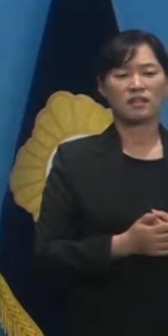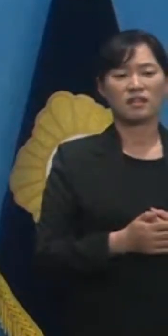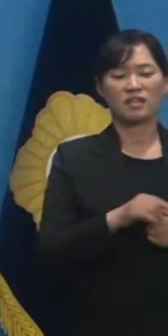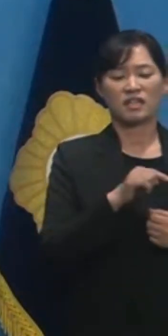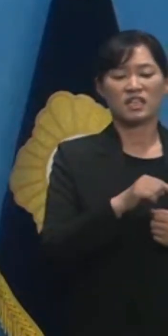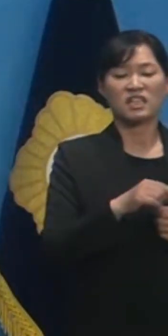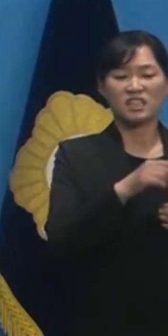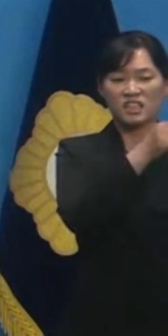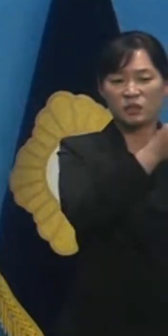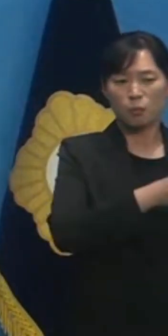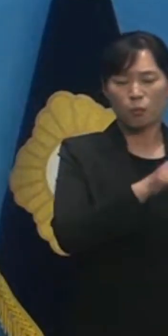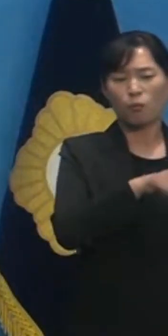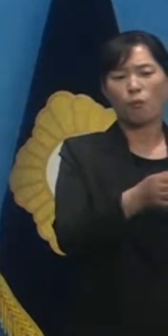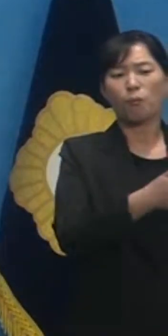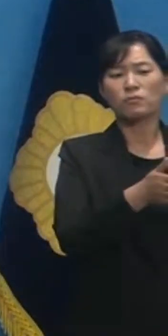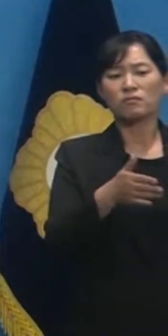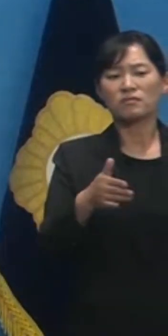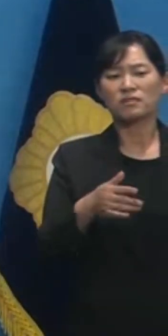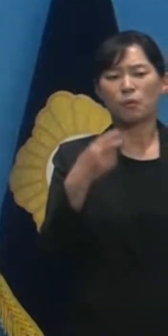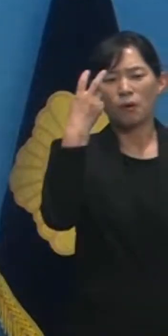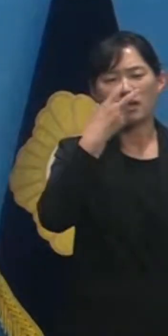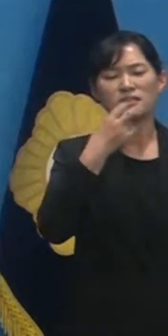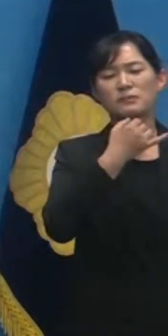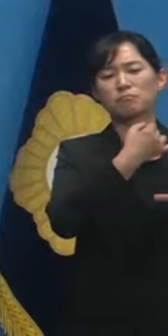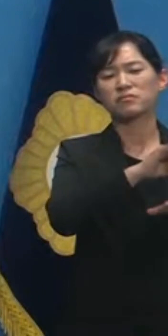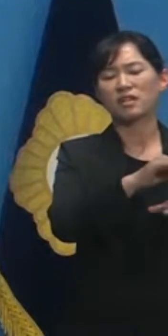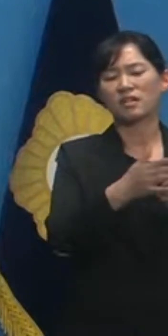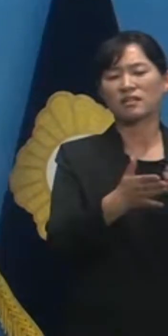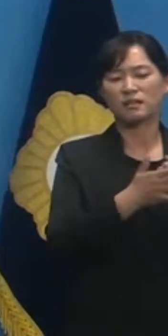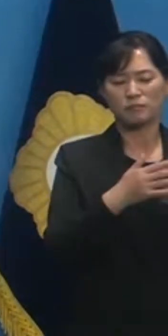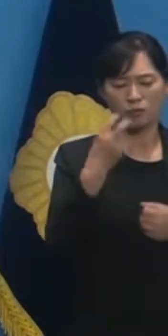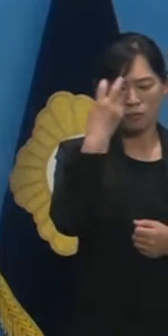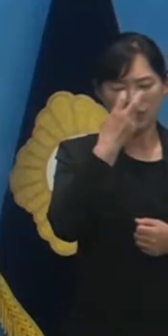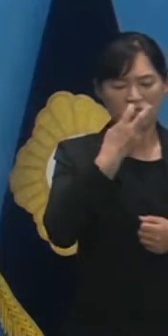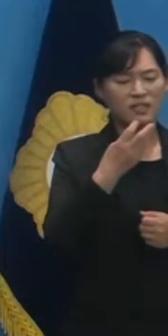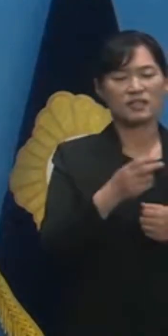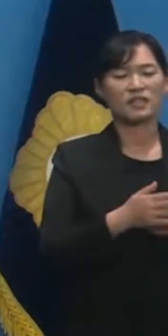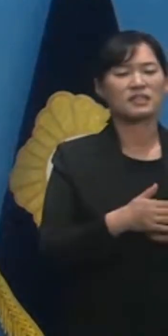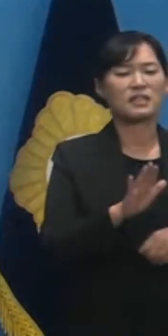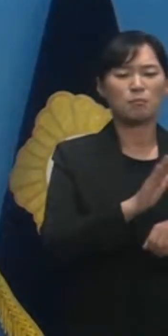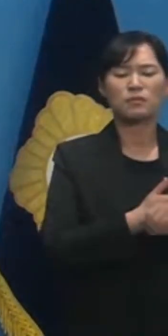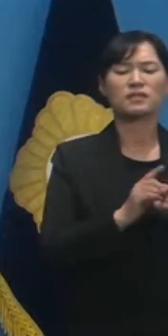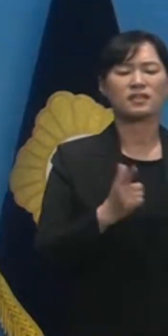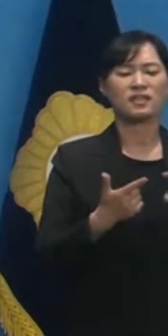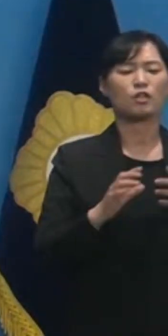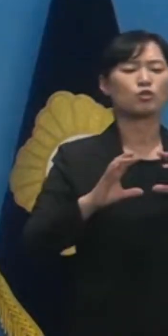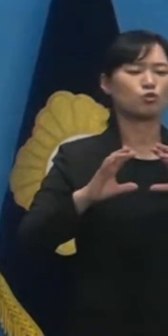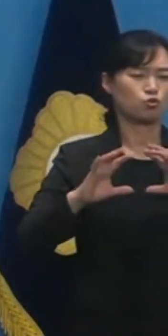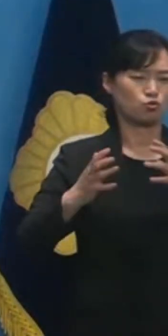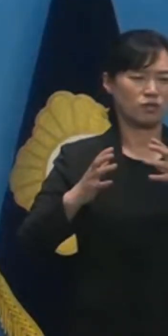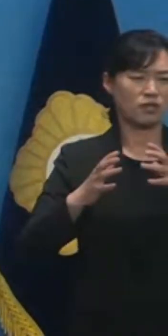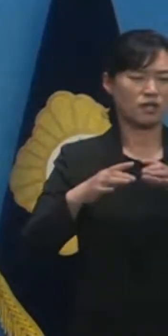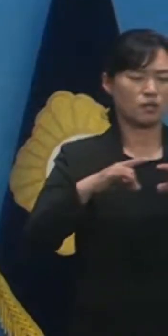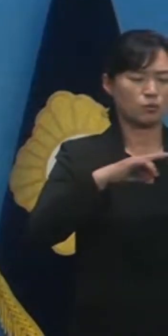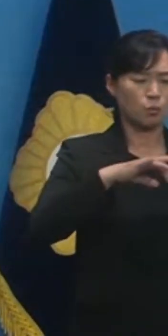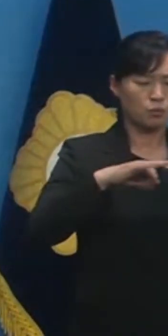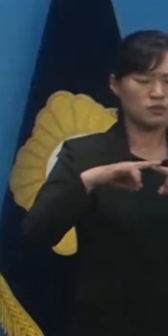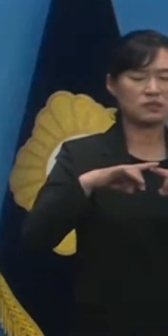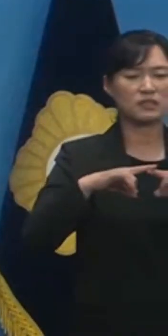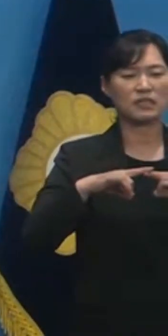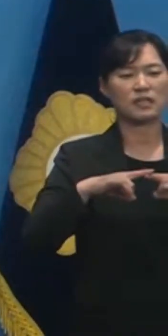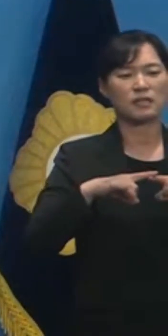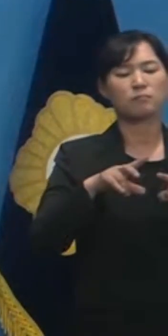기록 부재는 심각한 관리 부실로 이는 단순한 관리 소홀이 아닌 국가통신 인프라 보안의